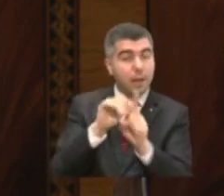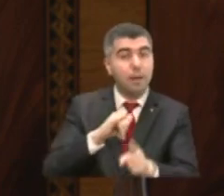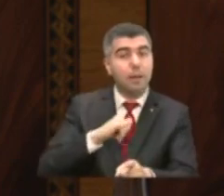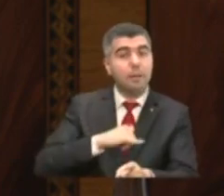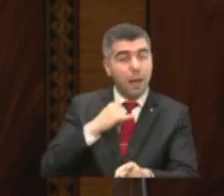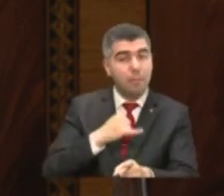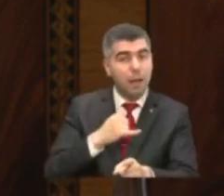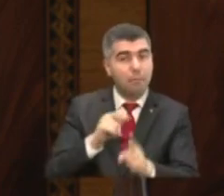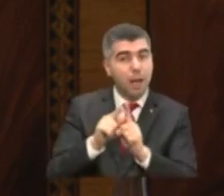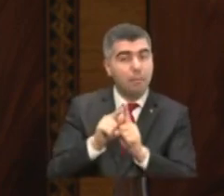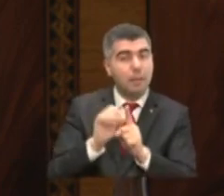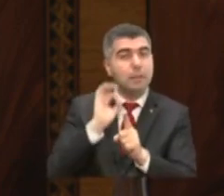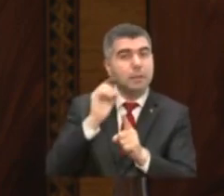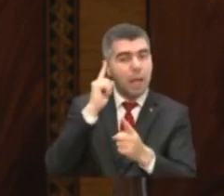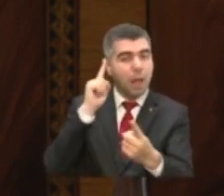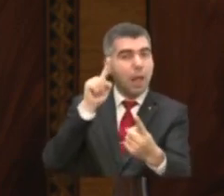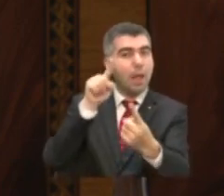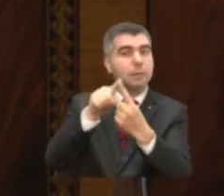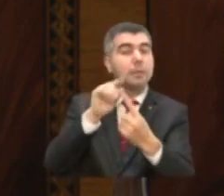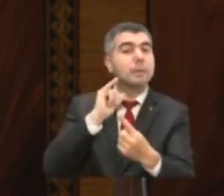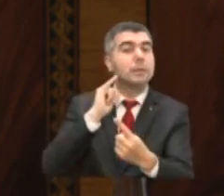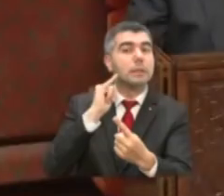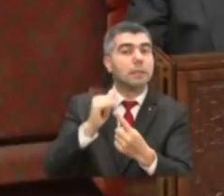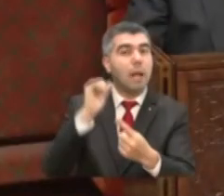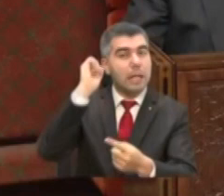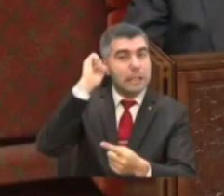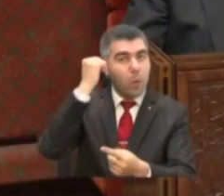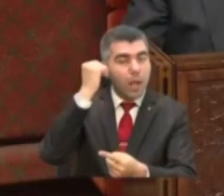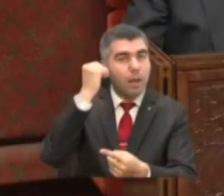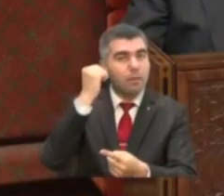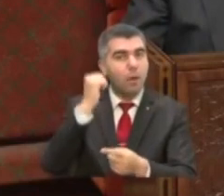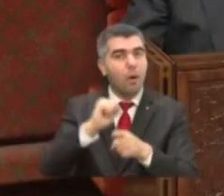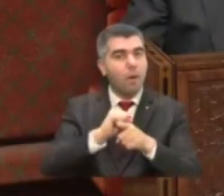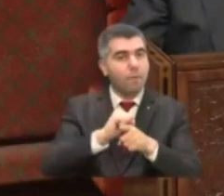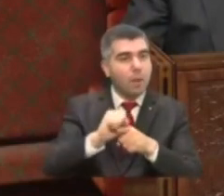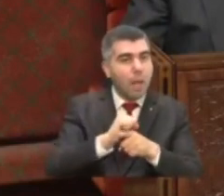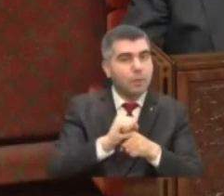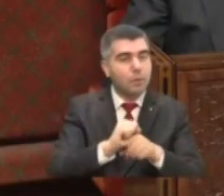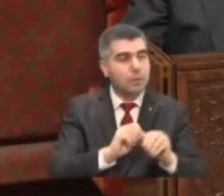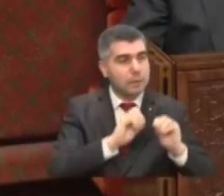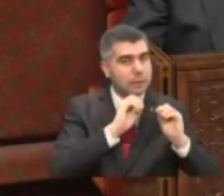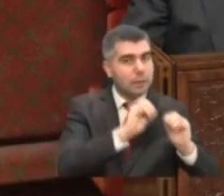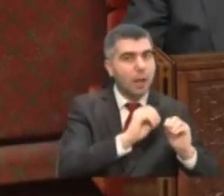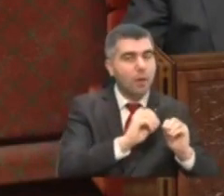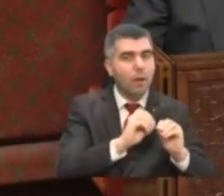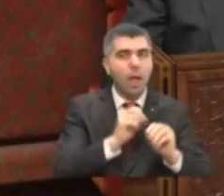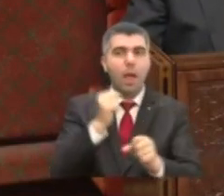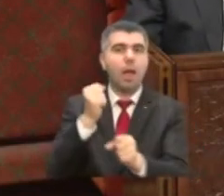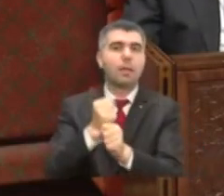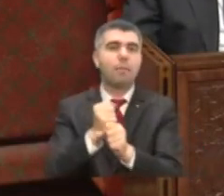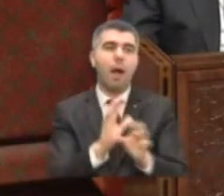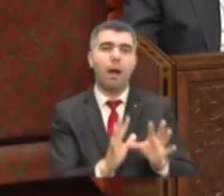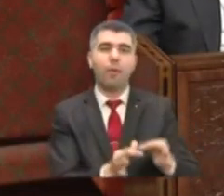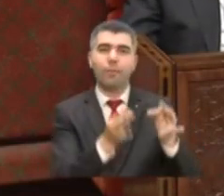من التركيز على التربية والتكوين والتحفيز في هذا المجال وربطه بسوق الشغل. سيد